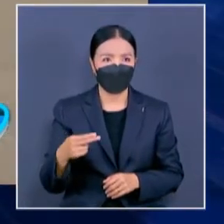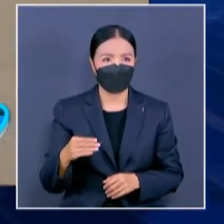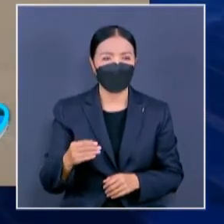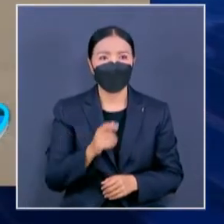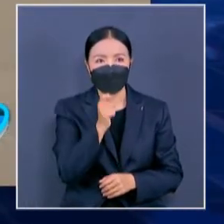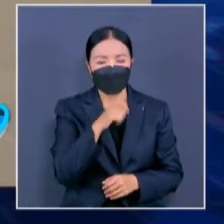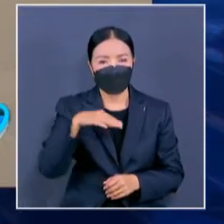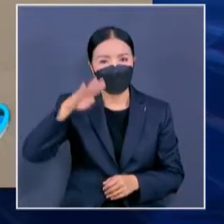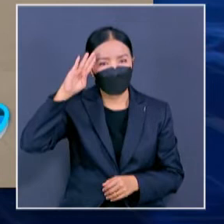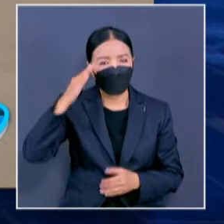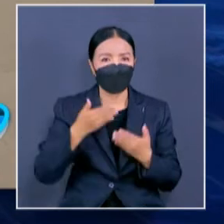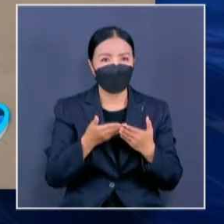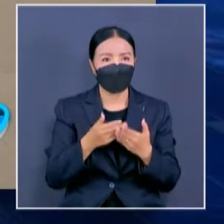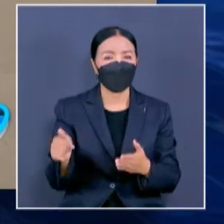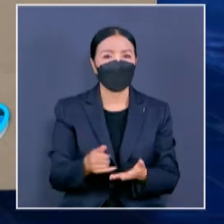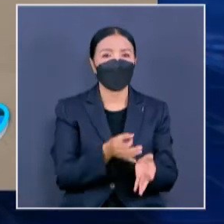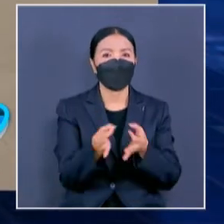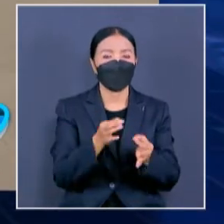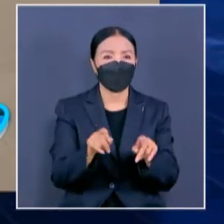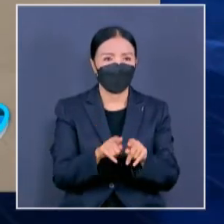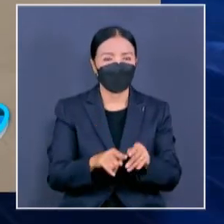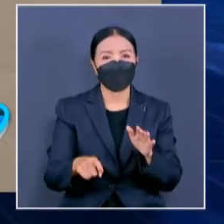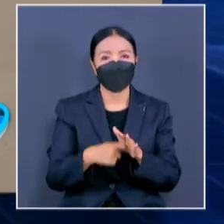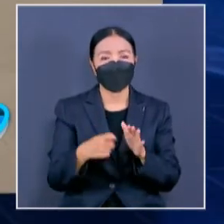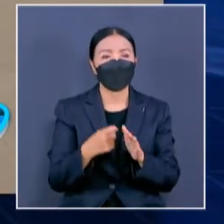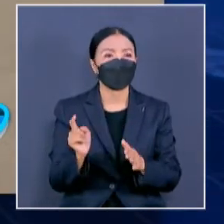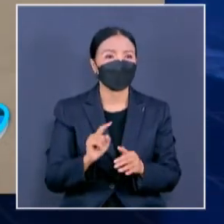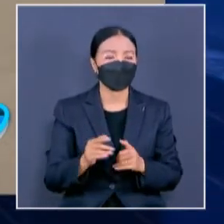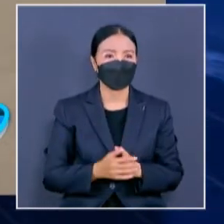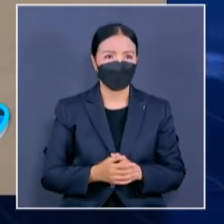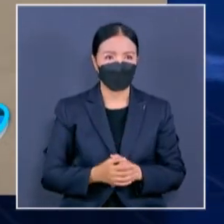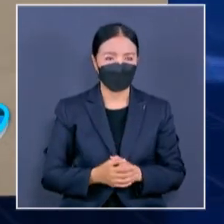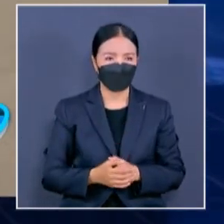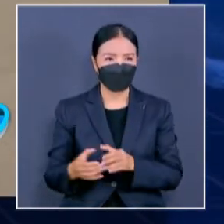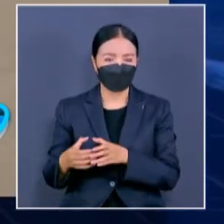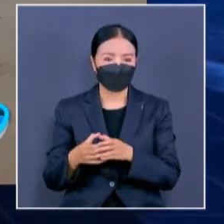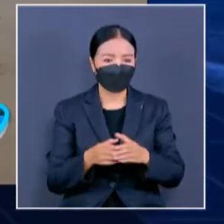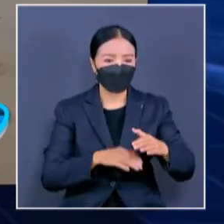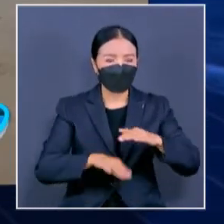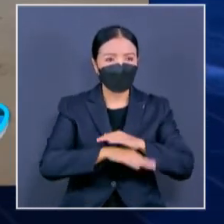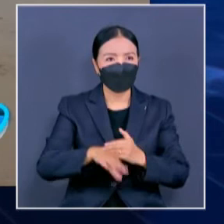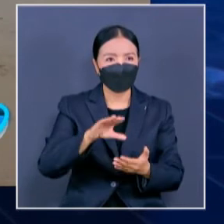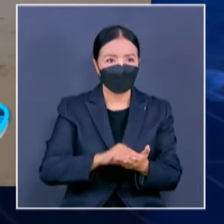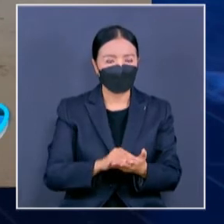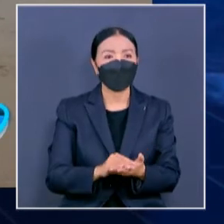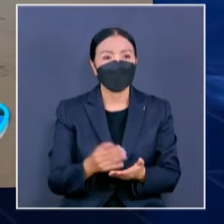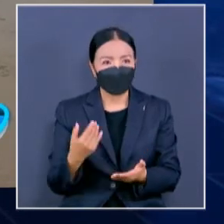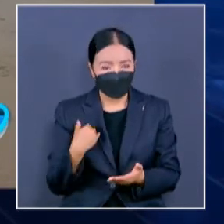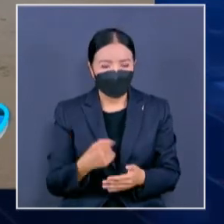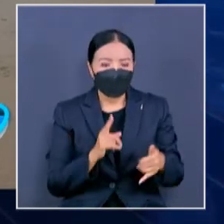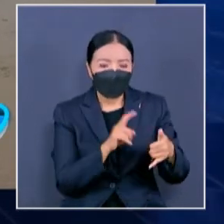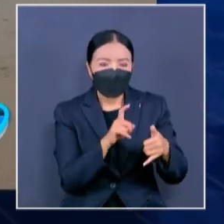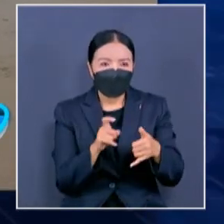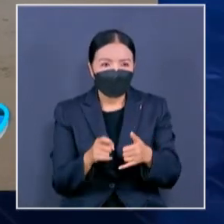ฆษกกองทัพเรือก็ออกมาชี้แจงเรื่องนี้เช่นกันครับบอกว่าสาเหตุเนื่องจากว่ามีการเข้าไปเก็บหลักฐานประกอบทางคดีแล้วก็มีการสอบสว